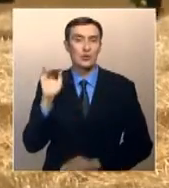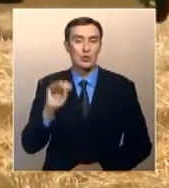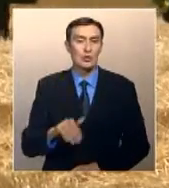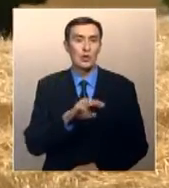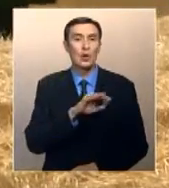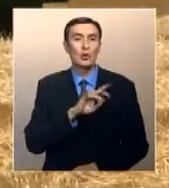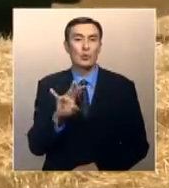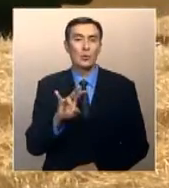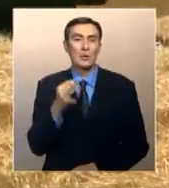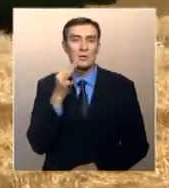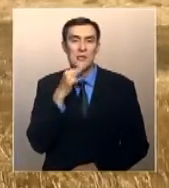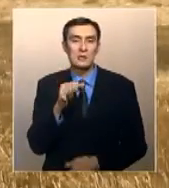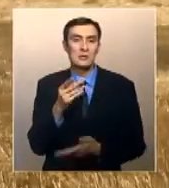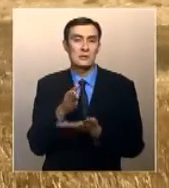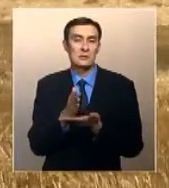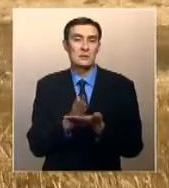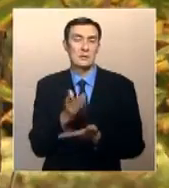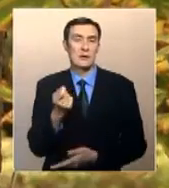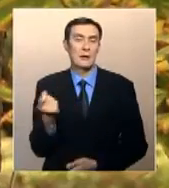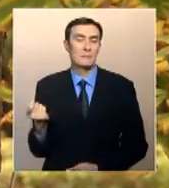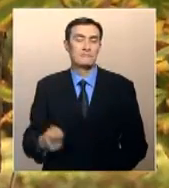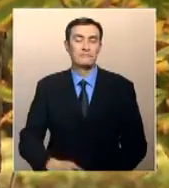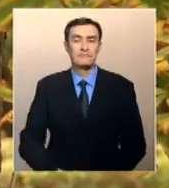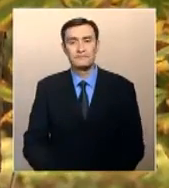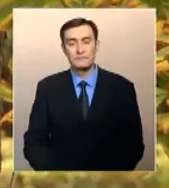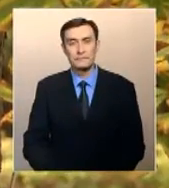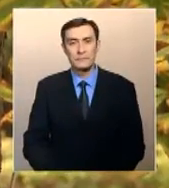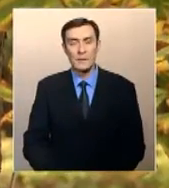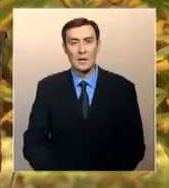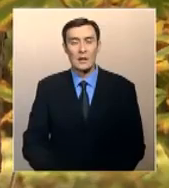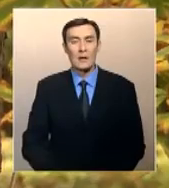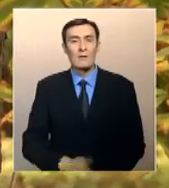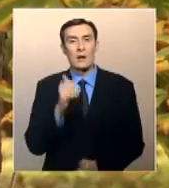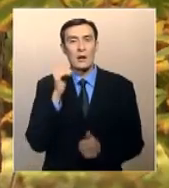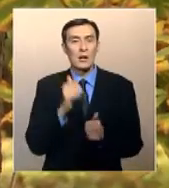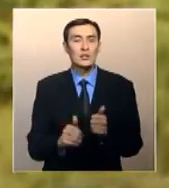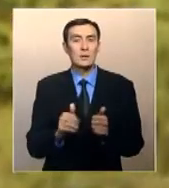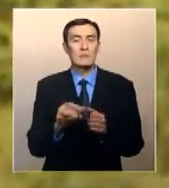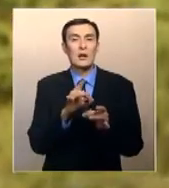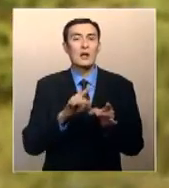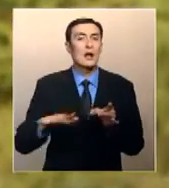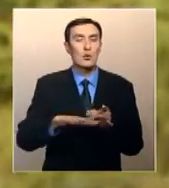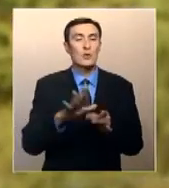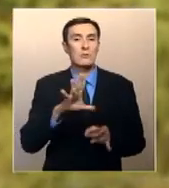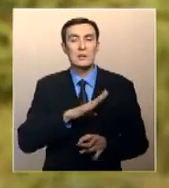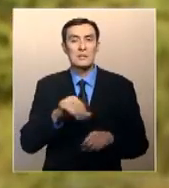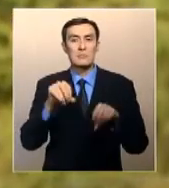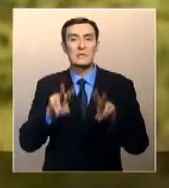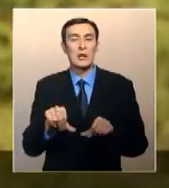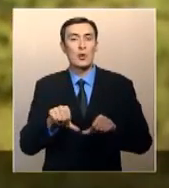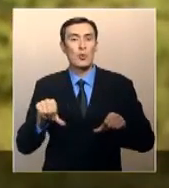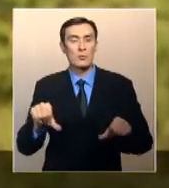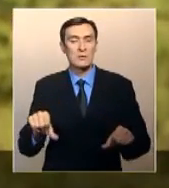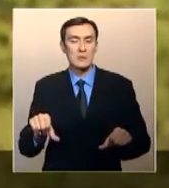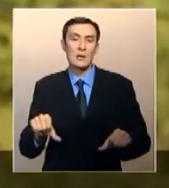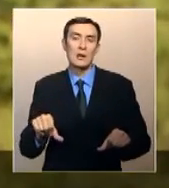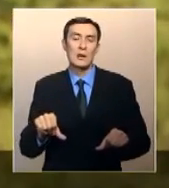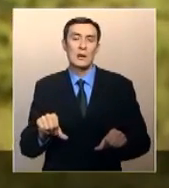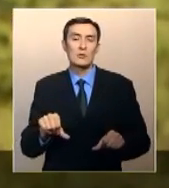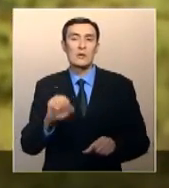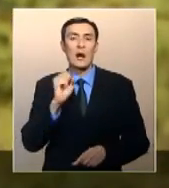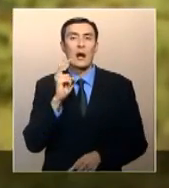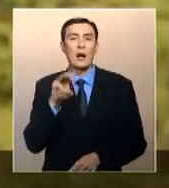74 тысячи тонн зерна. Во всех районах были созданы комиссии по